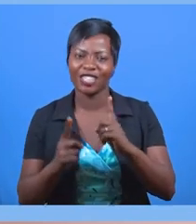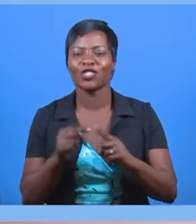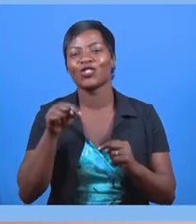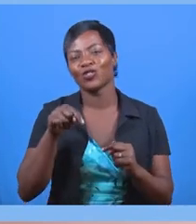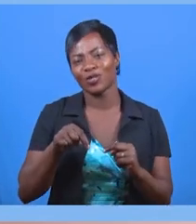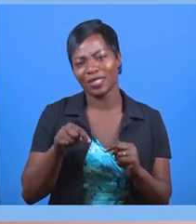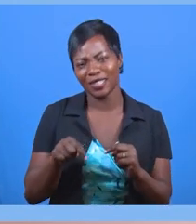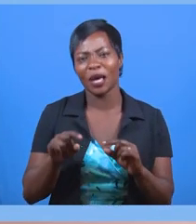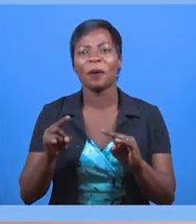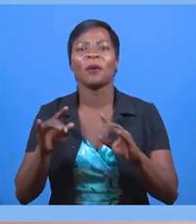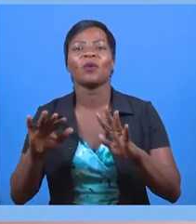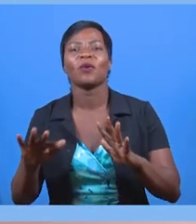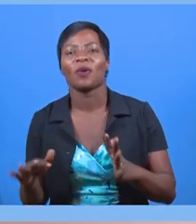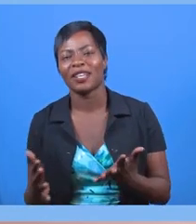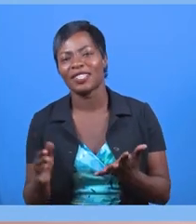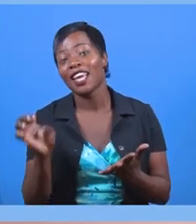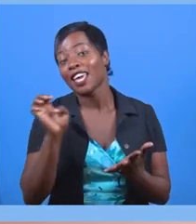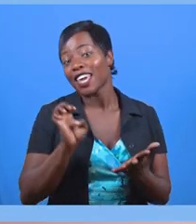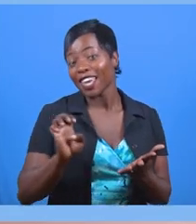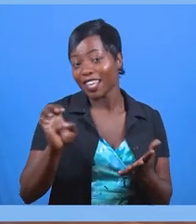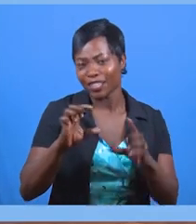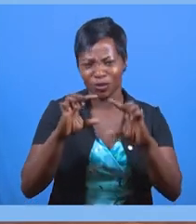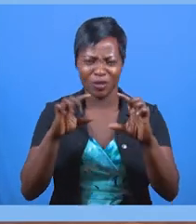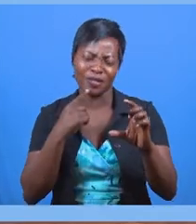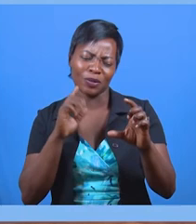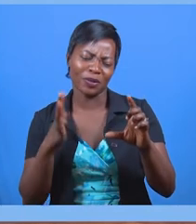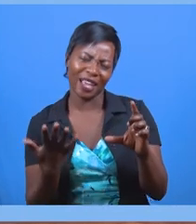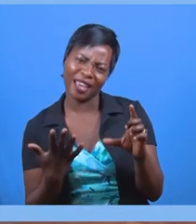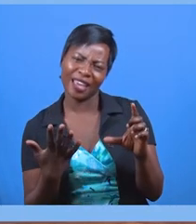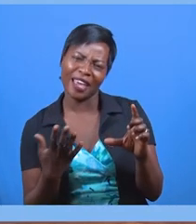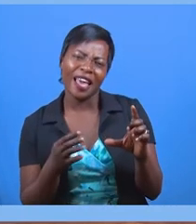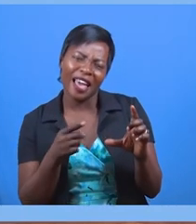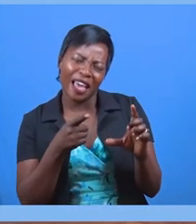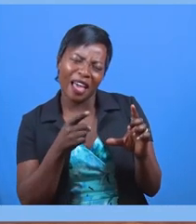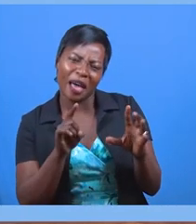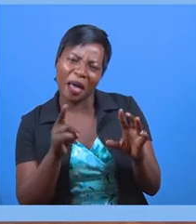tikatashandisa izwi rechirungu tikamboriba tikarisapa kuti zviri practical